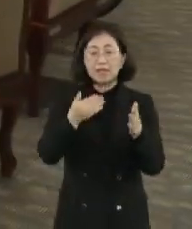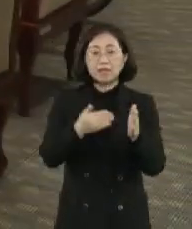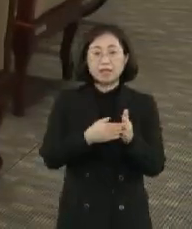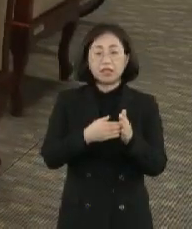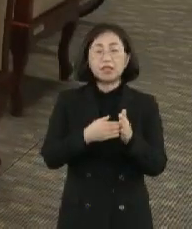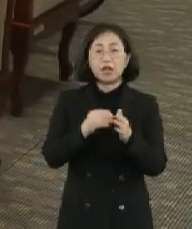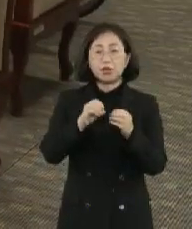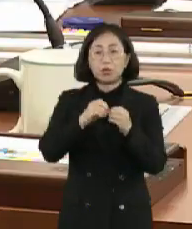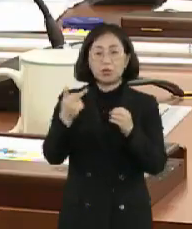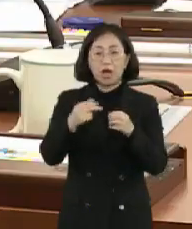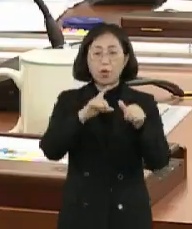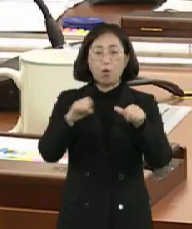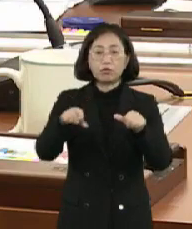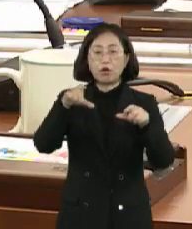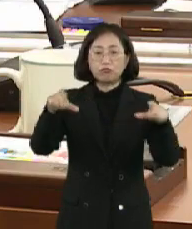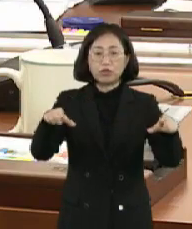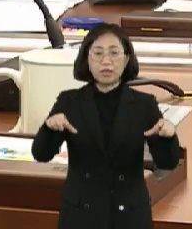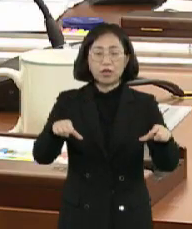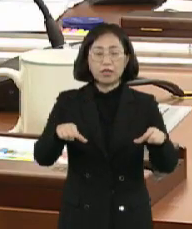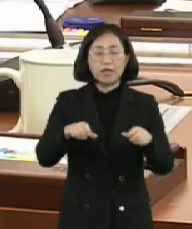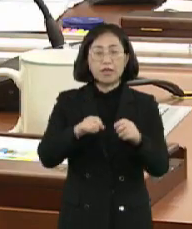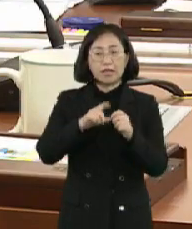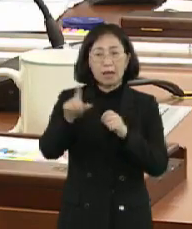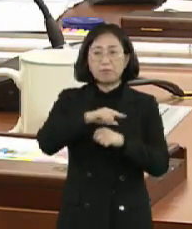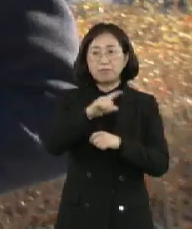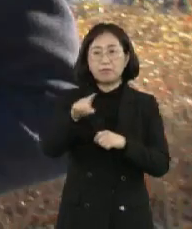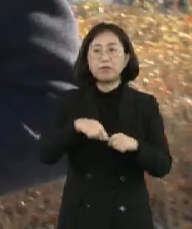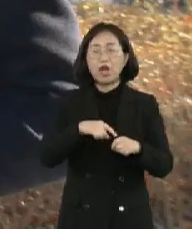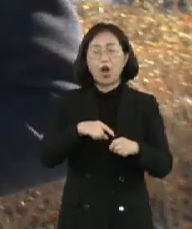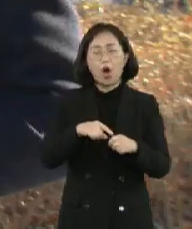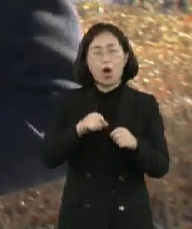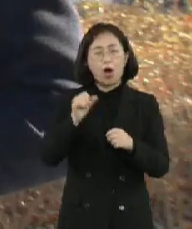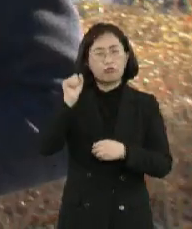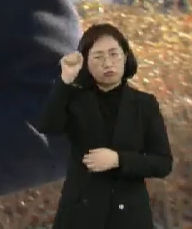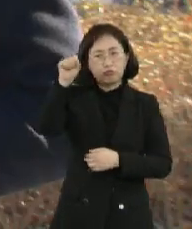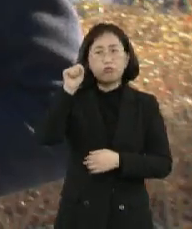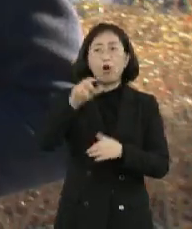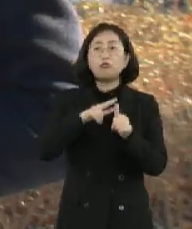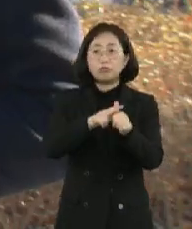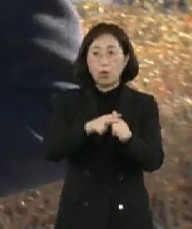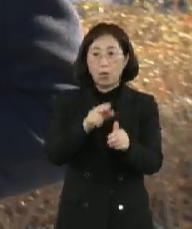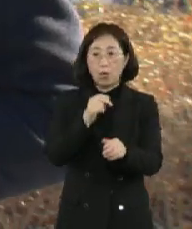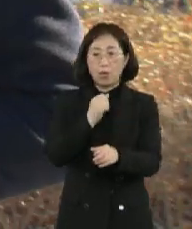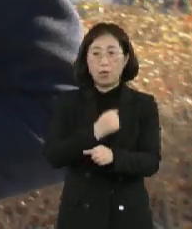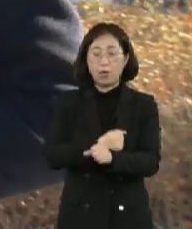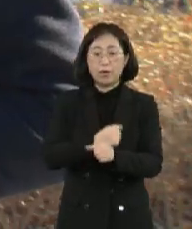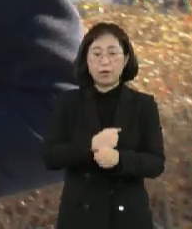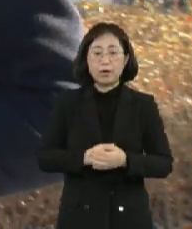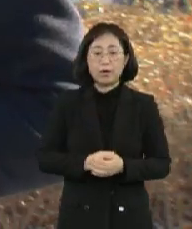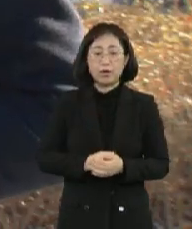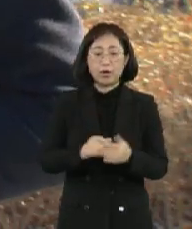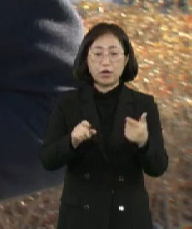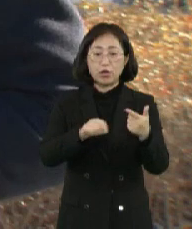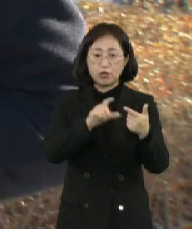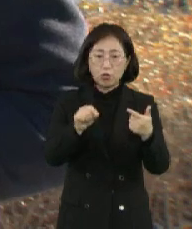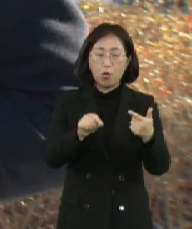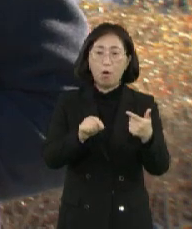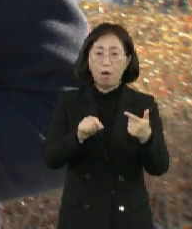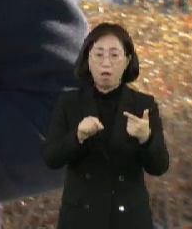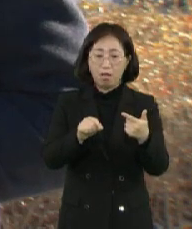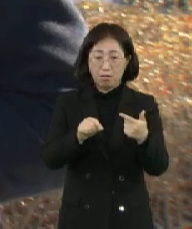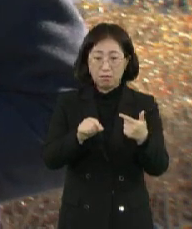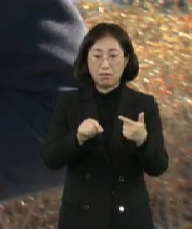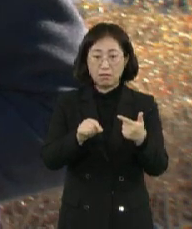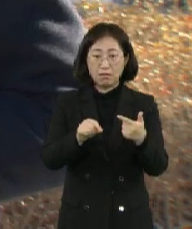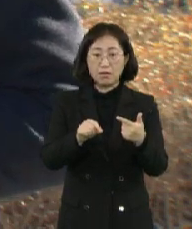논산시 홍성군에서는 거의 전원이 후보입니다. 지금은 1월 중순이고 지방선거는 6월에 치러집니다. 너무 빨리 또